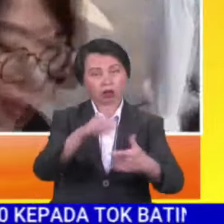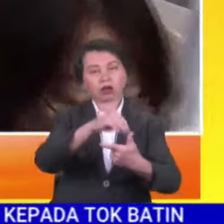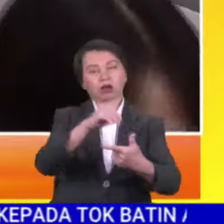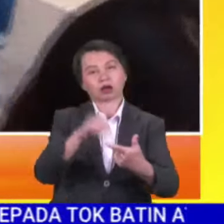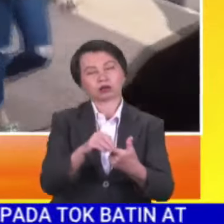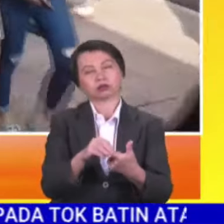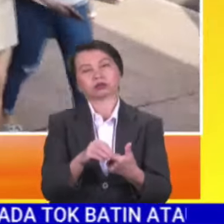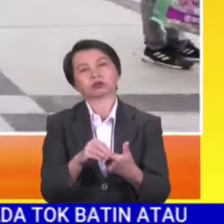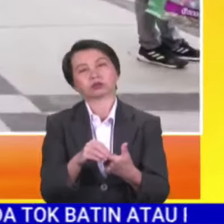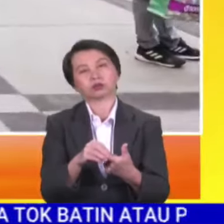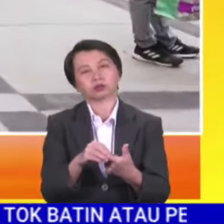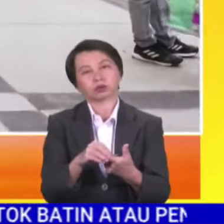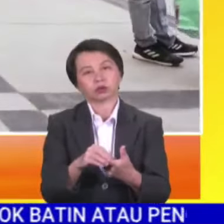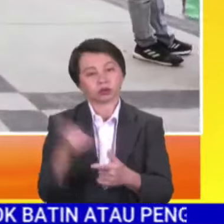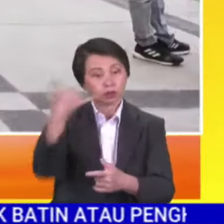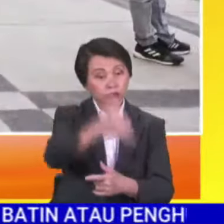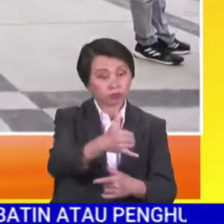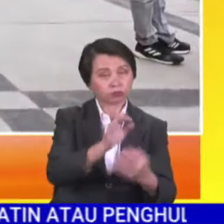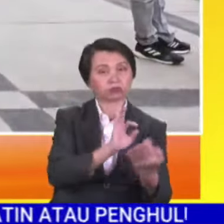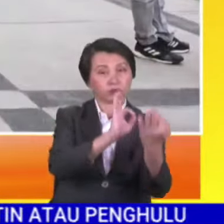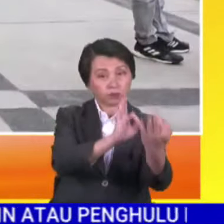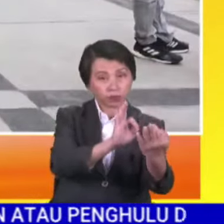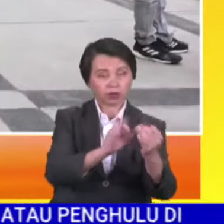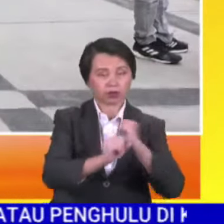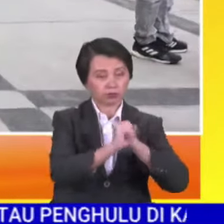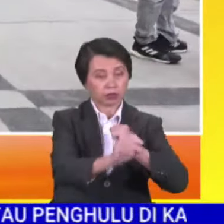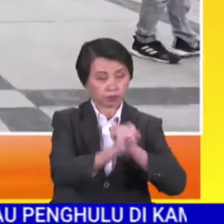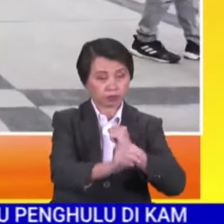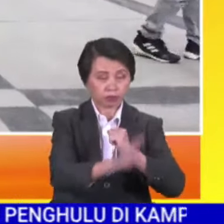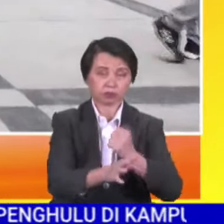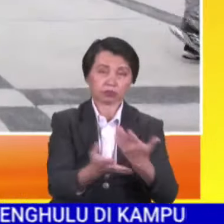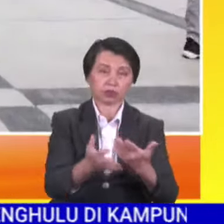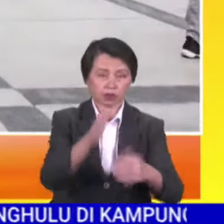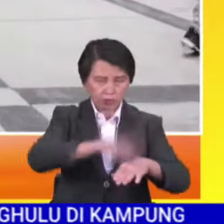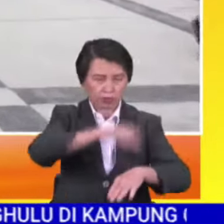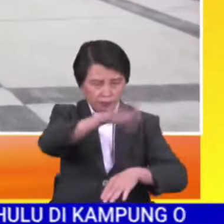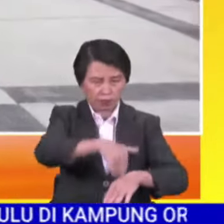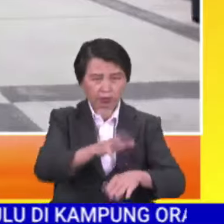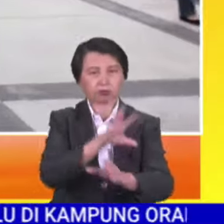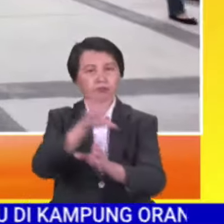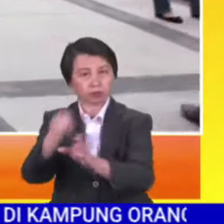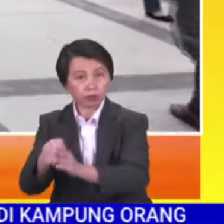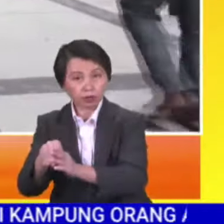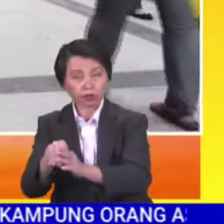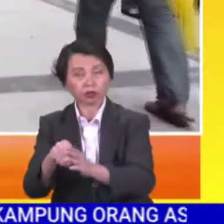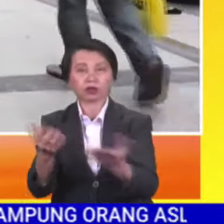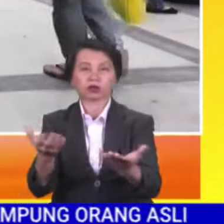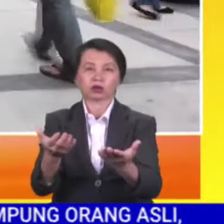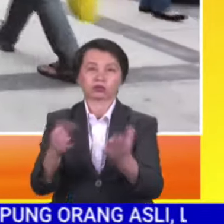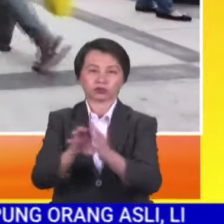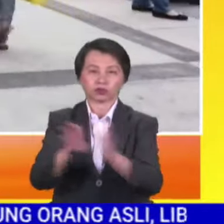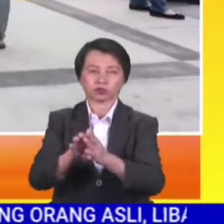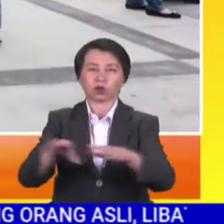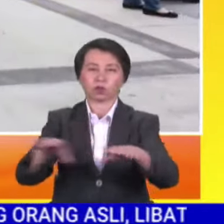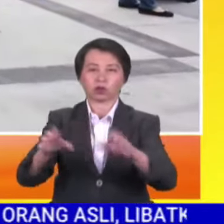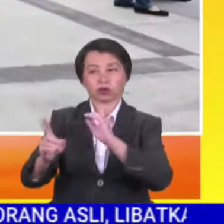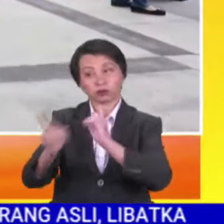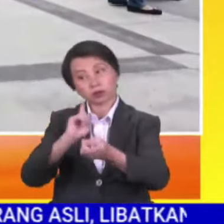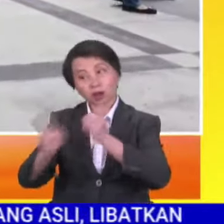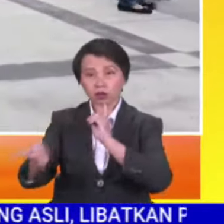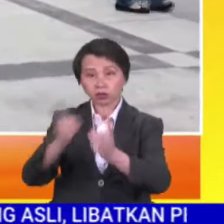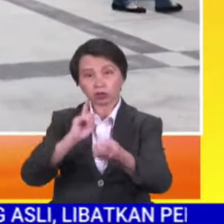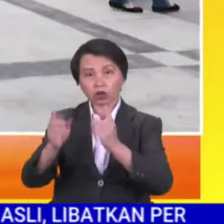melakukan kunjungan bersemuka, berkempen, mengajak mereka terlibat seperti melakukan dialog